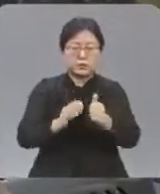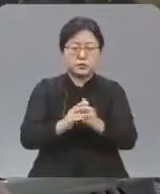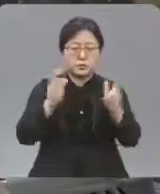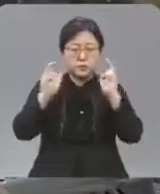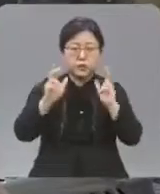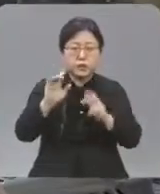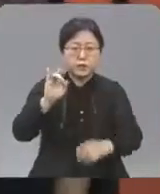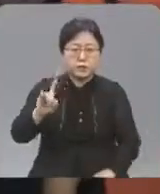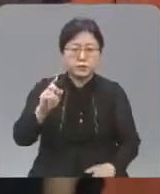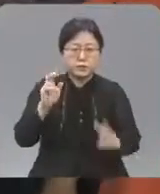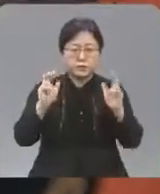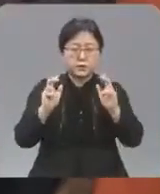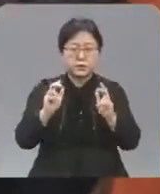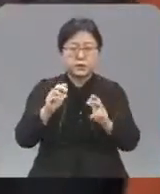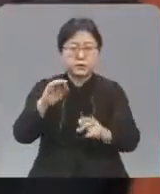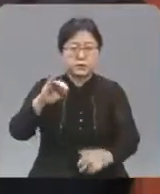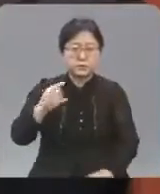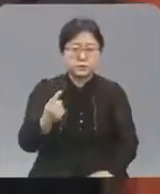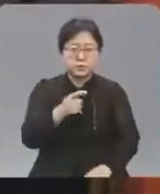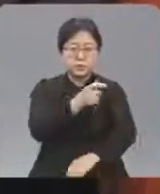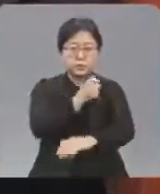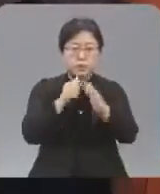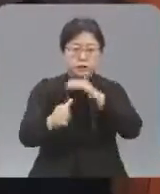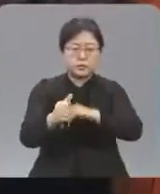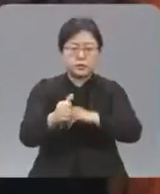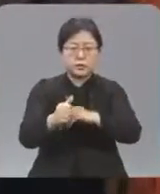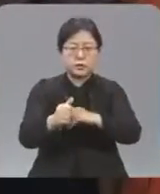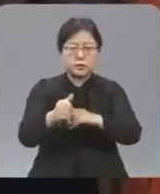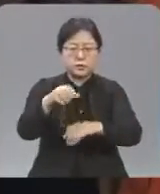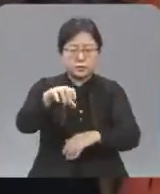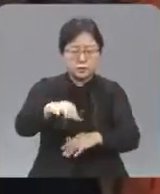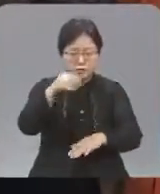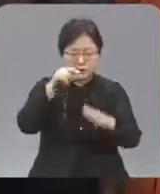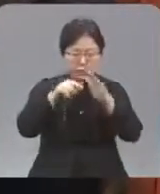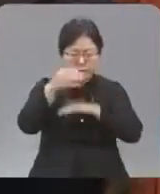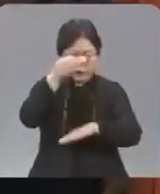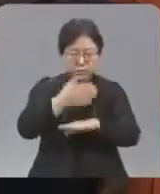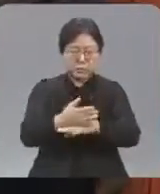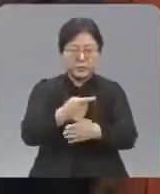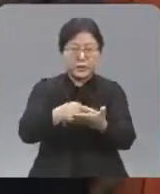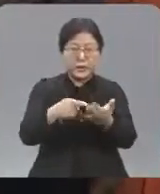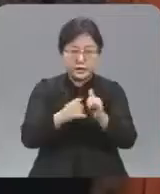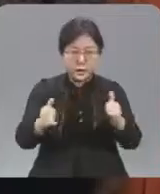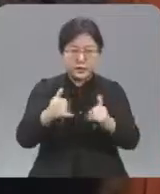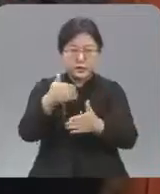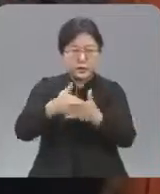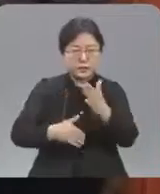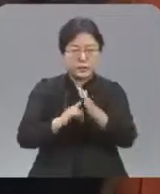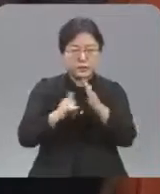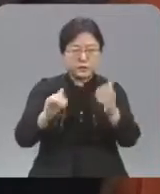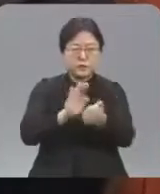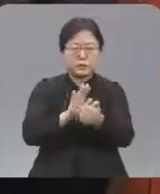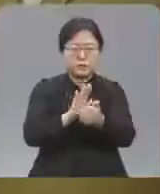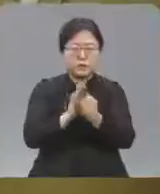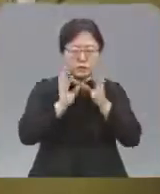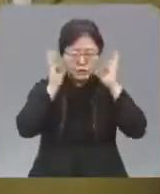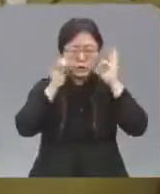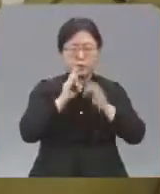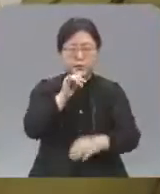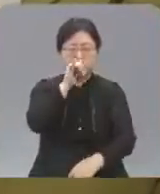시공사인 현대산업개발 권순호 대표이사도 현장을 찾아서 사과하고 피해자와 유가족 지원에 최선을 다하겠다고